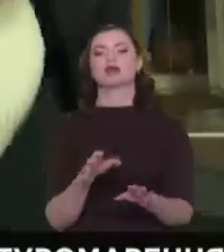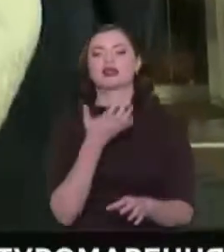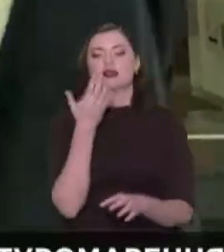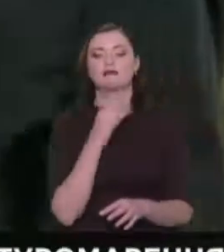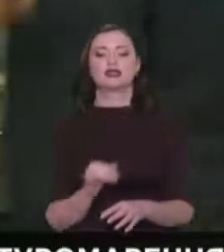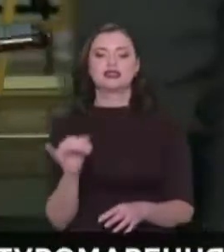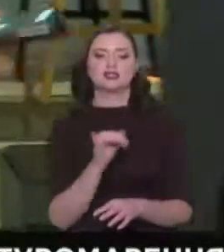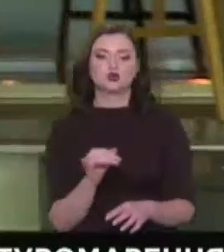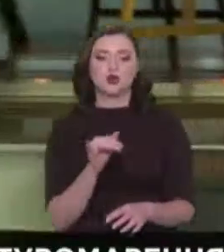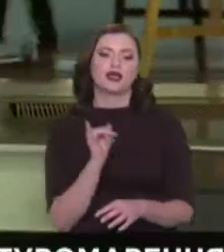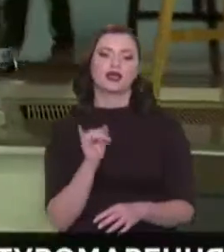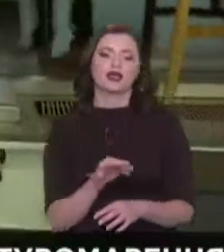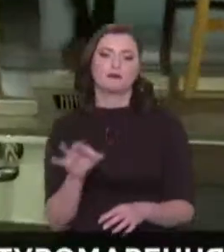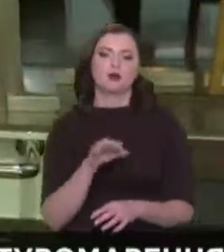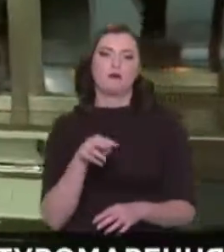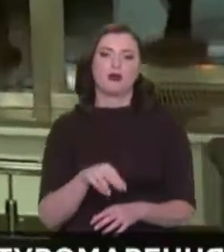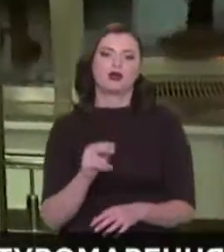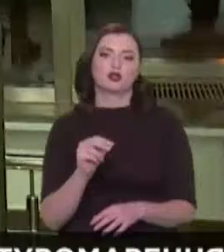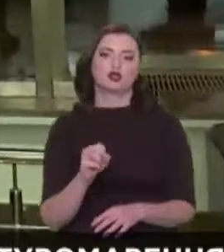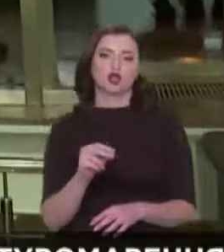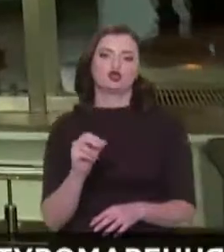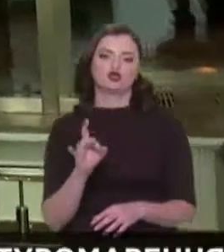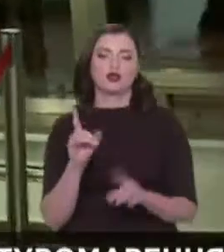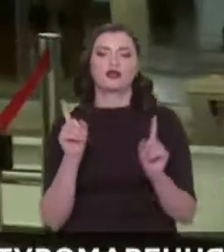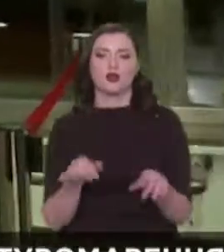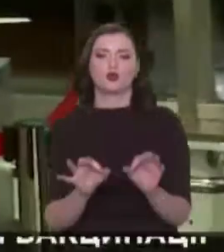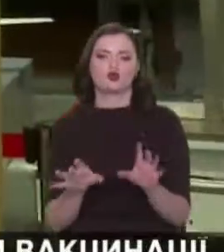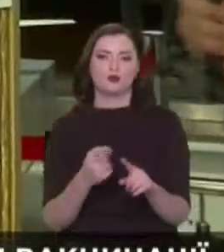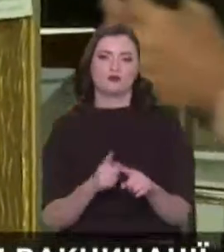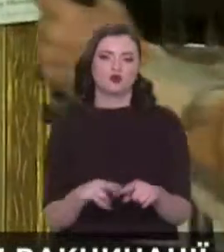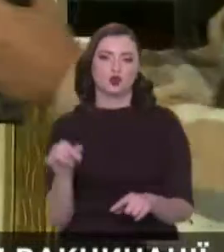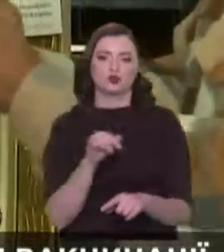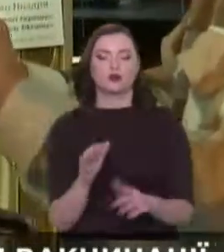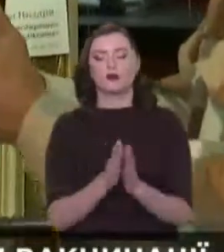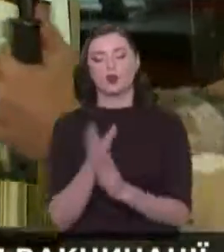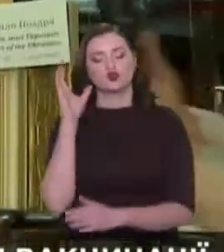І, власне, от і про Маргарет Тетчер теж розповіла цю історію. Прошу послухати.